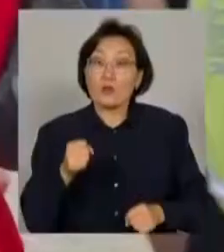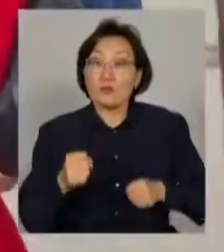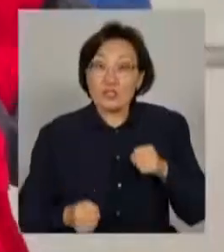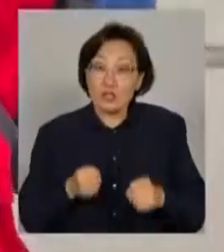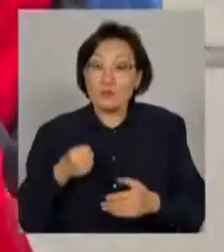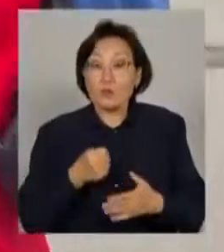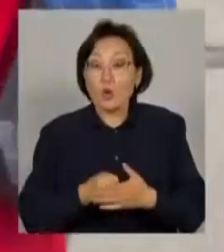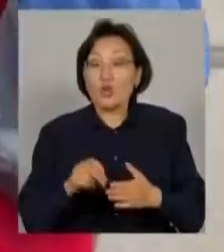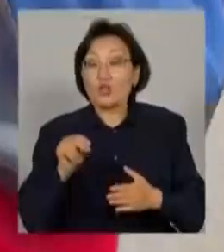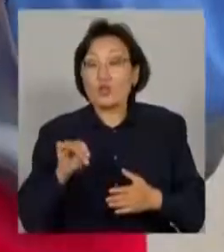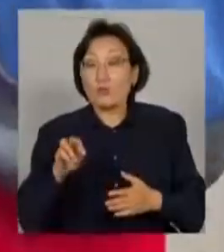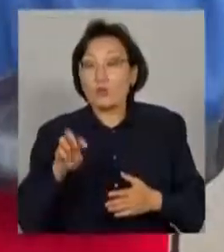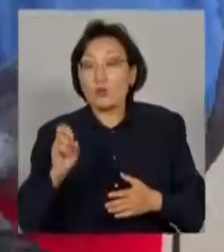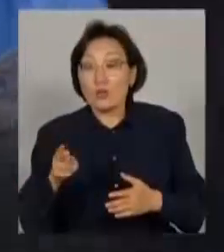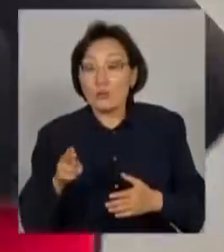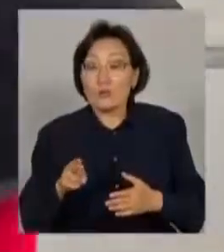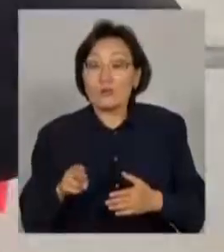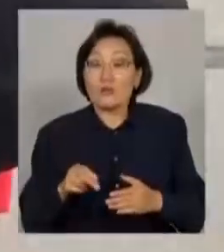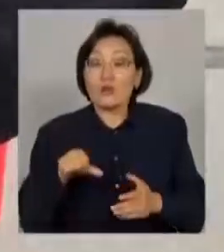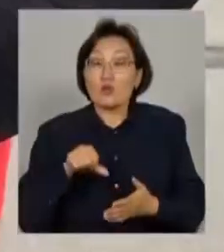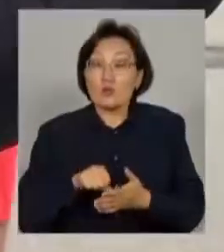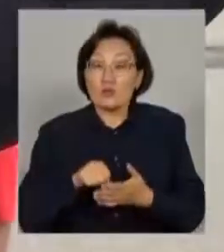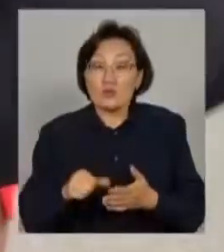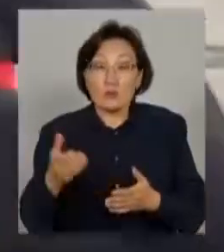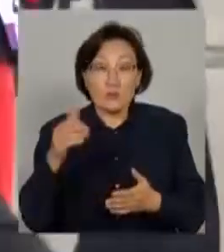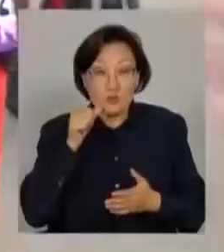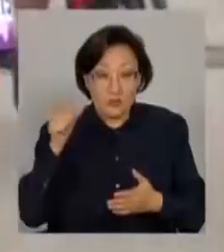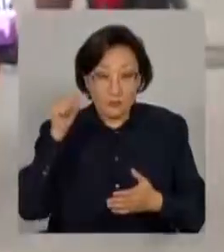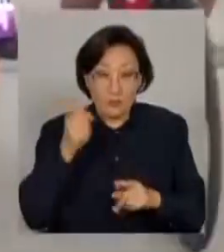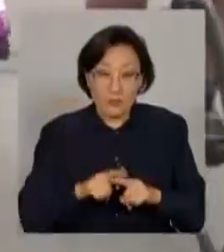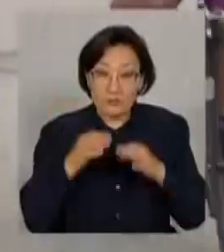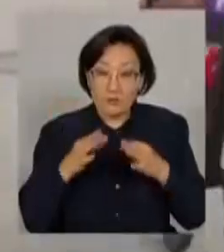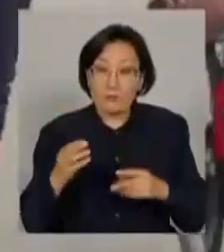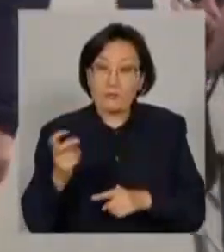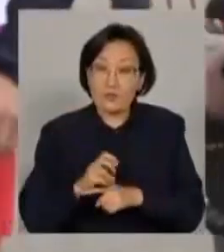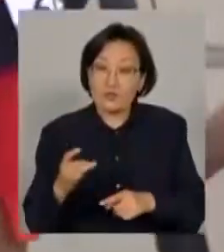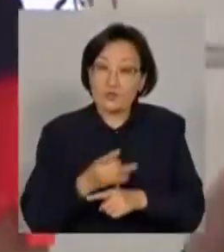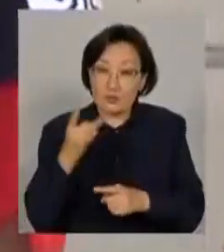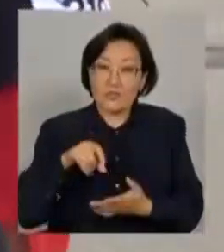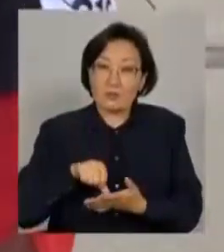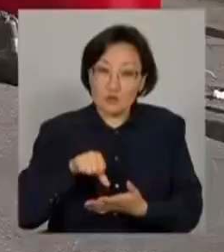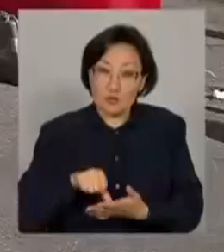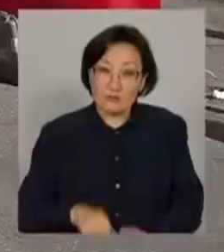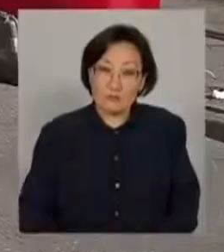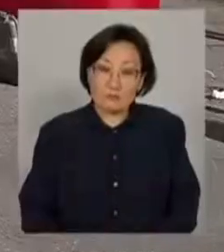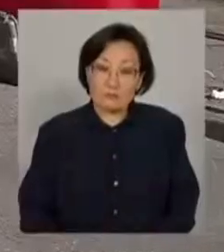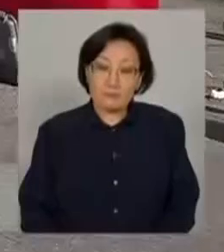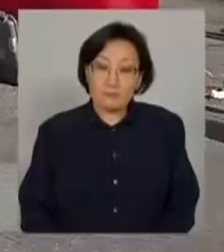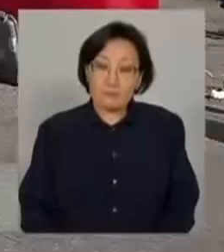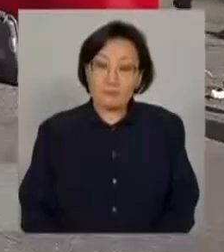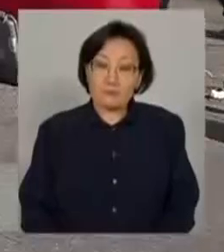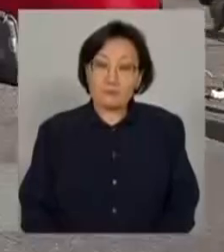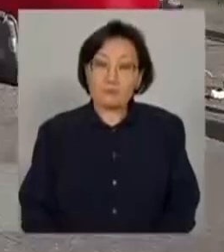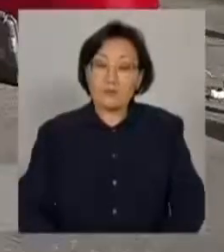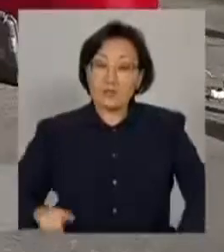Чимбулака. Участвовала в том году, очень понравилось. Пришла еще раз поучаствовать.